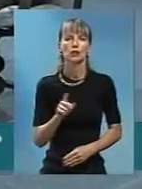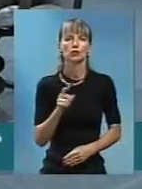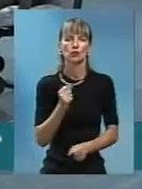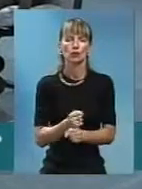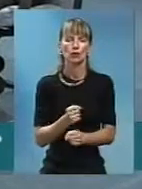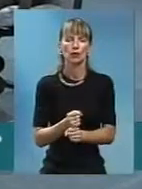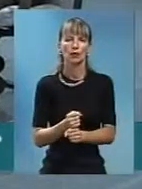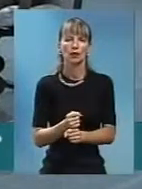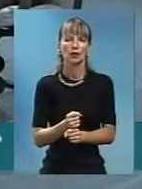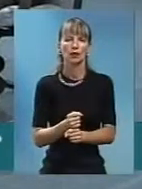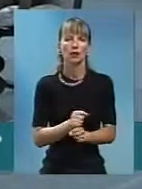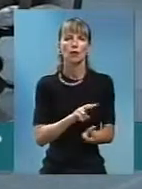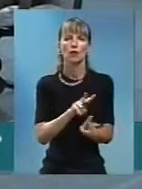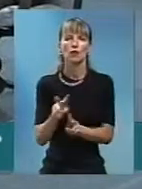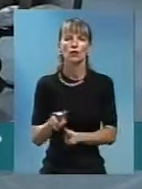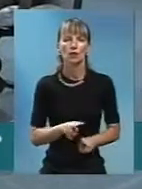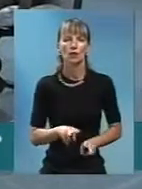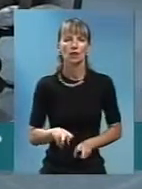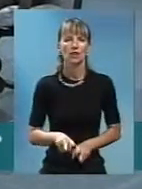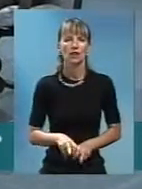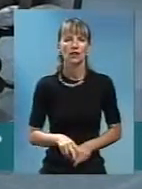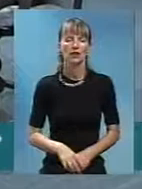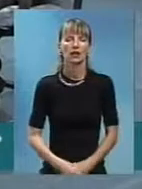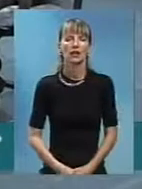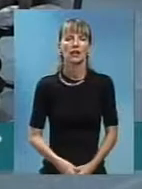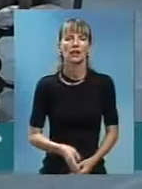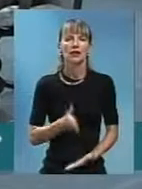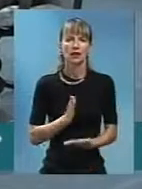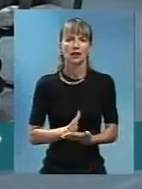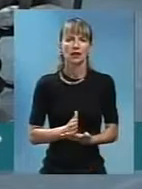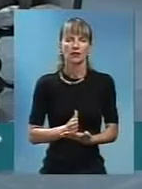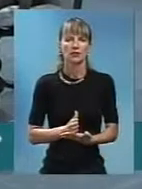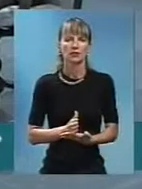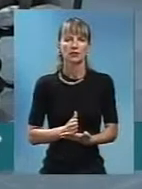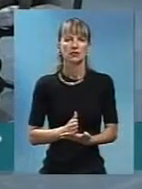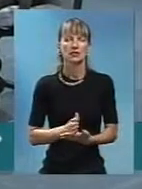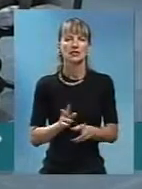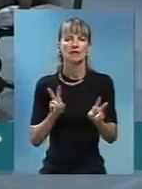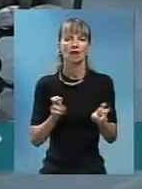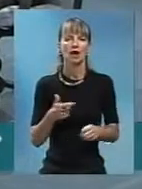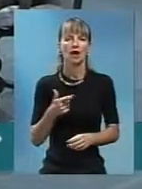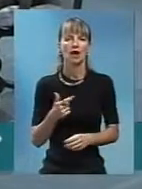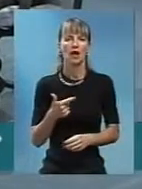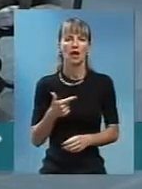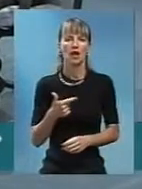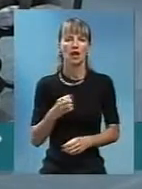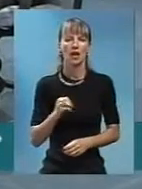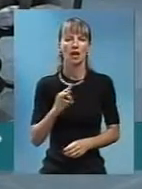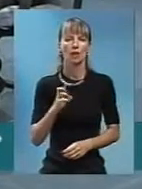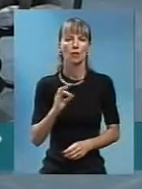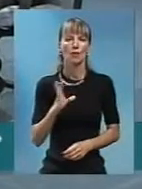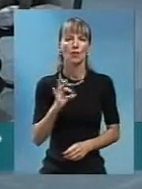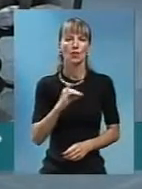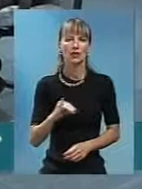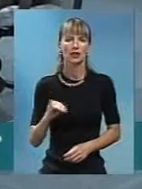зробили, прослідкували тяглість наявності символіки гербової такої